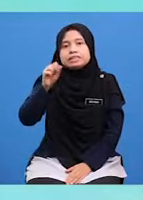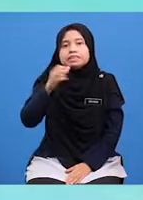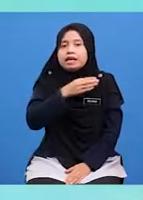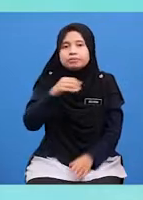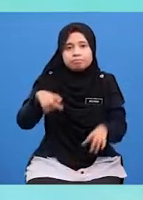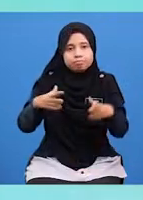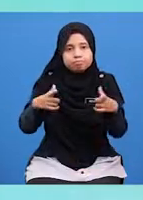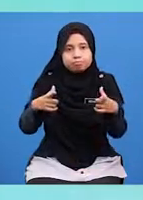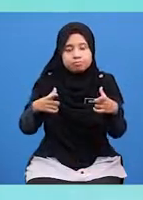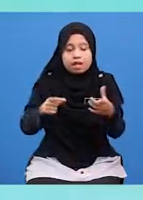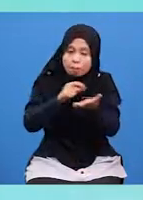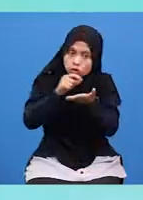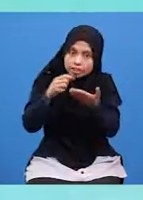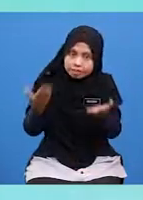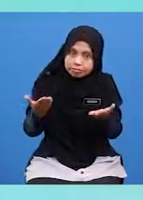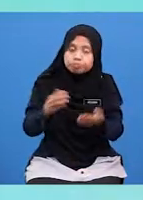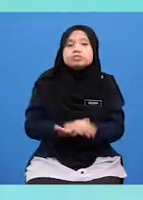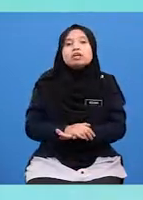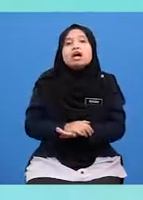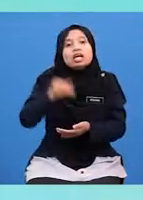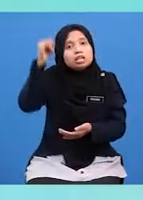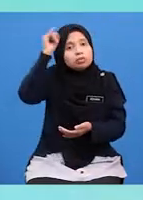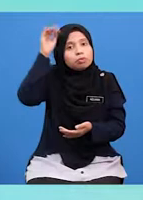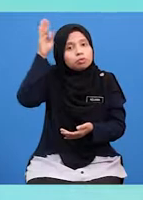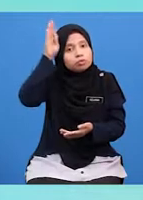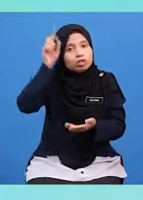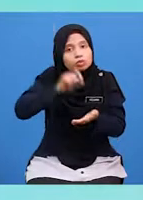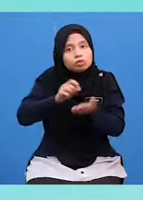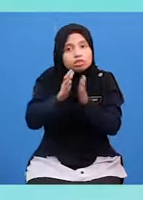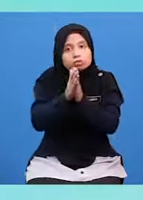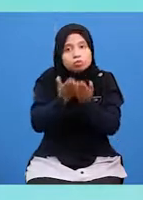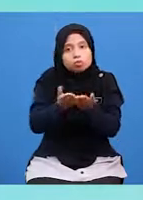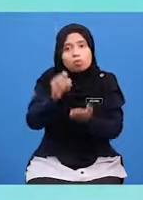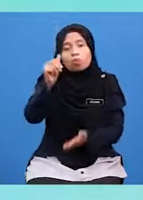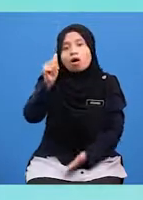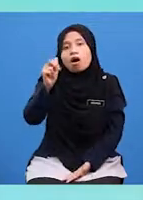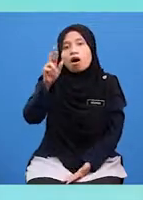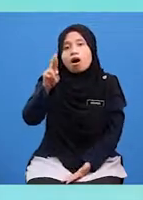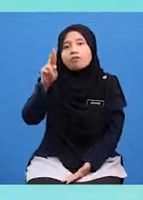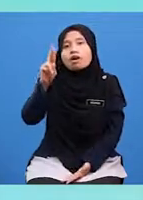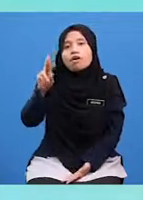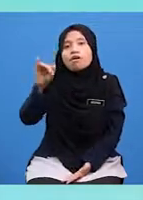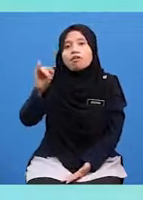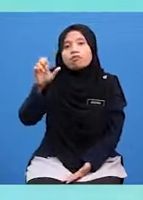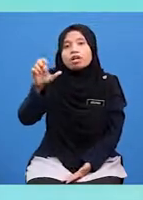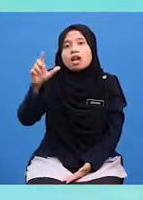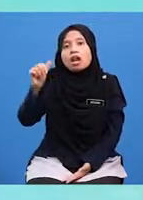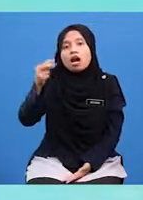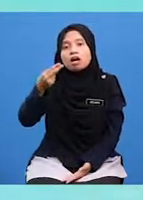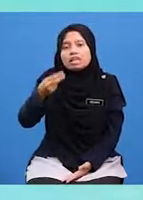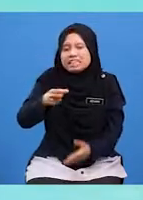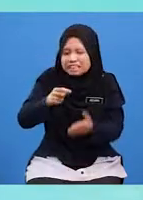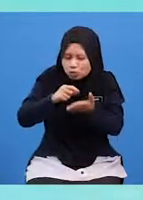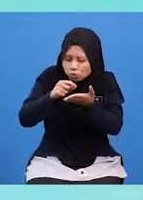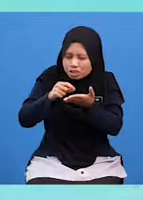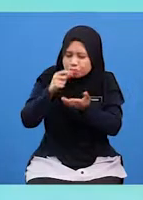Sumbangan dalam bidang penulisan. Ibnu Battuta menulis buku Ar-Rihlah yang memperincikan setiap